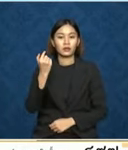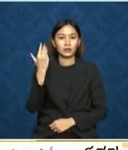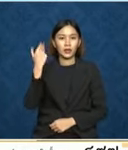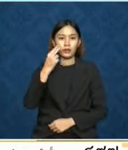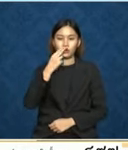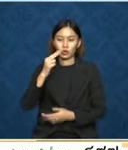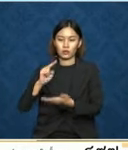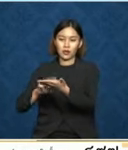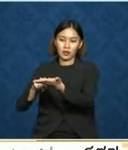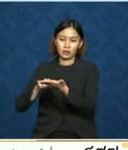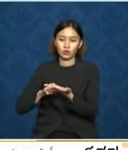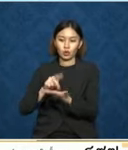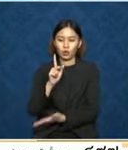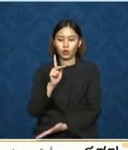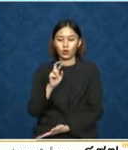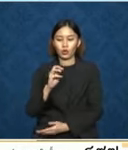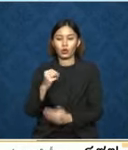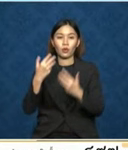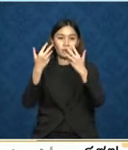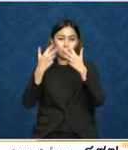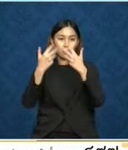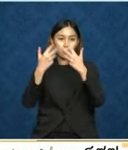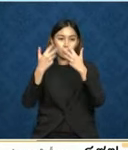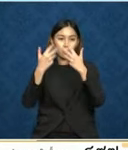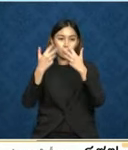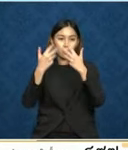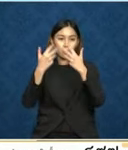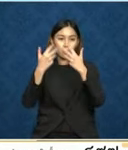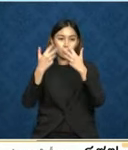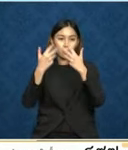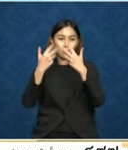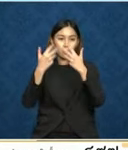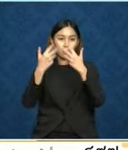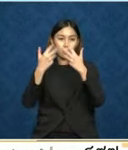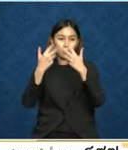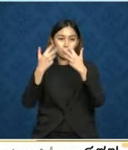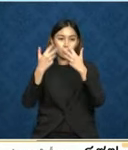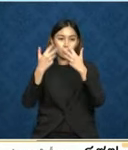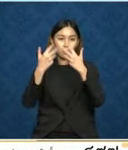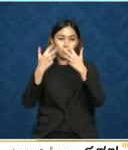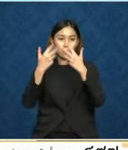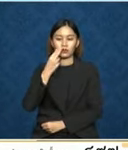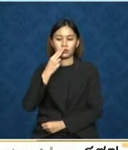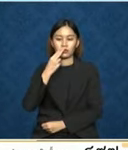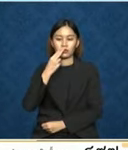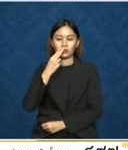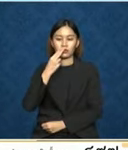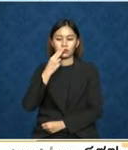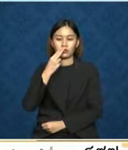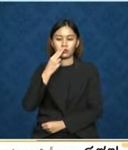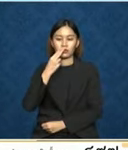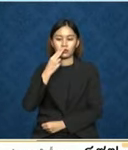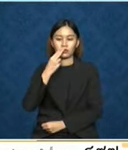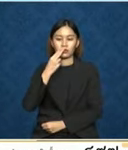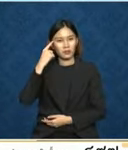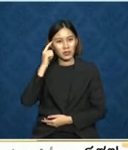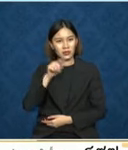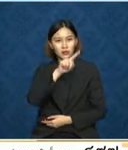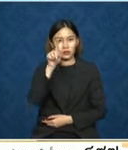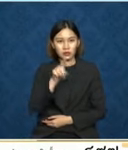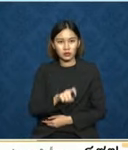รับหนังสือจากกรมโรงงานอุสาหกรรมลงวันที่ 18มกราคม2567ประทานหนึ่งในข้อชี้แจงของ